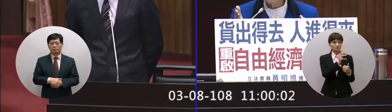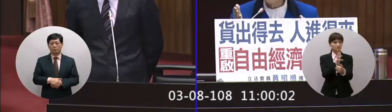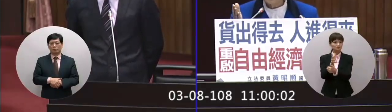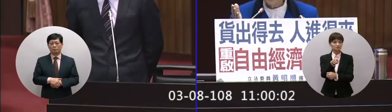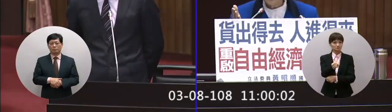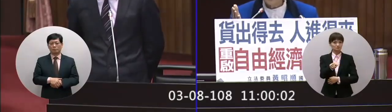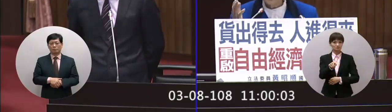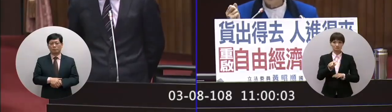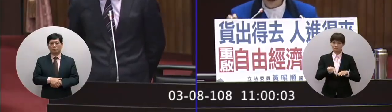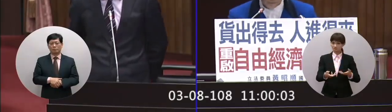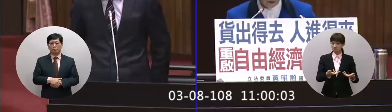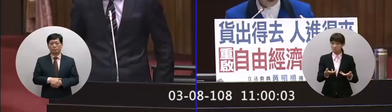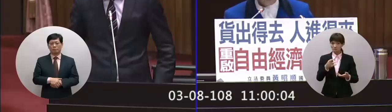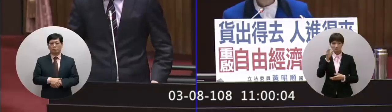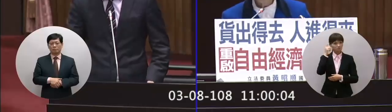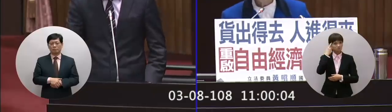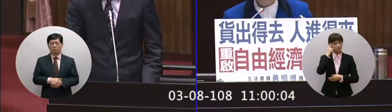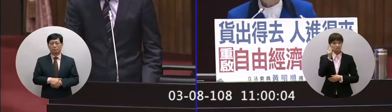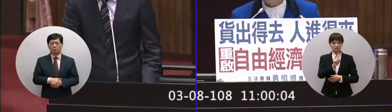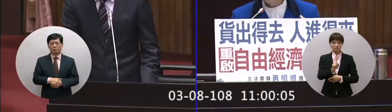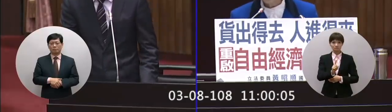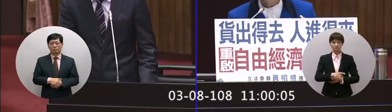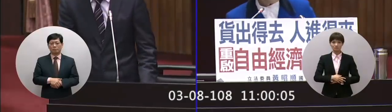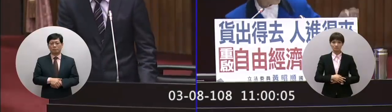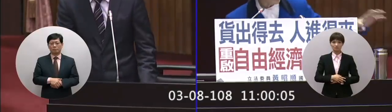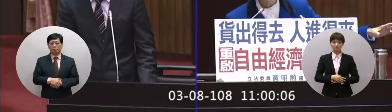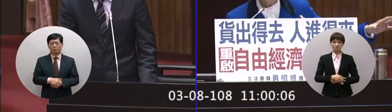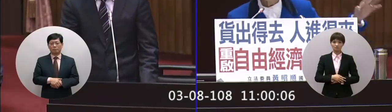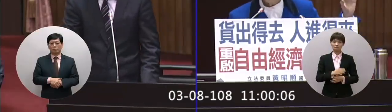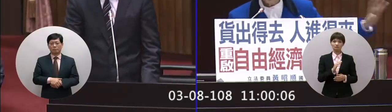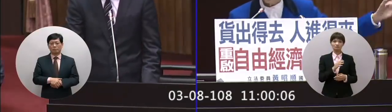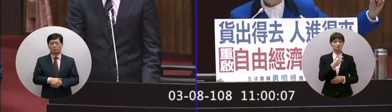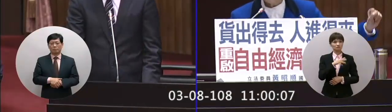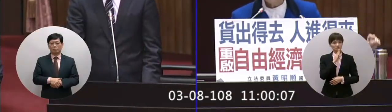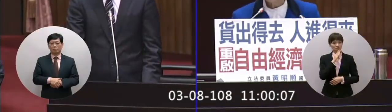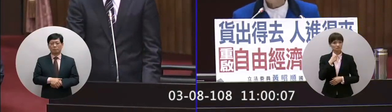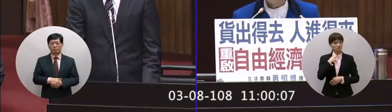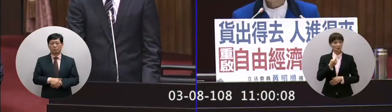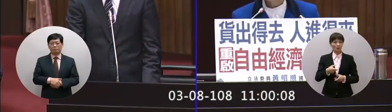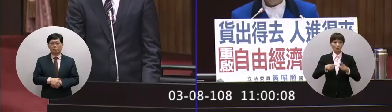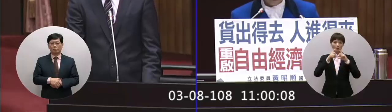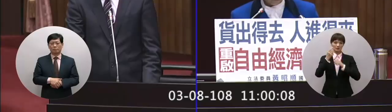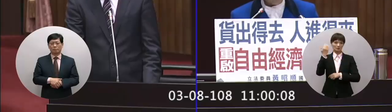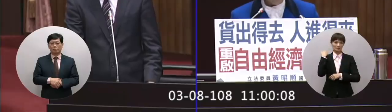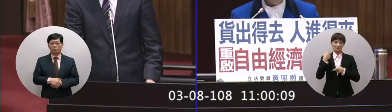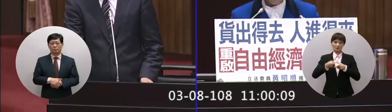这样的这件事情的看法？还是我们还是要回到用公投的方式来解决？